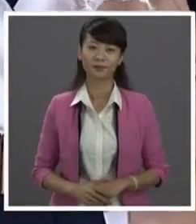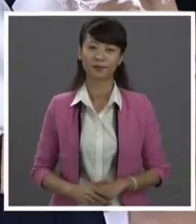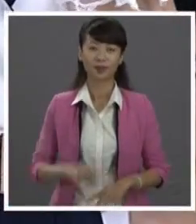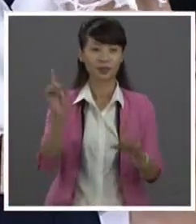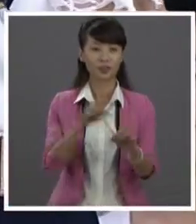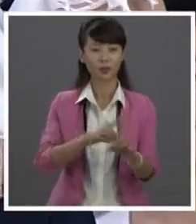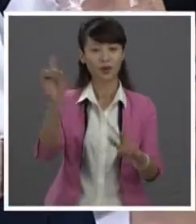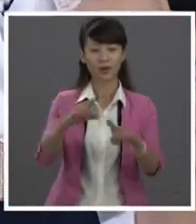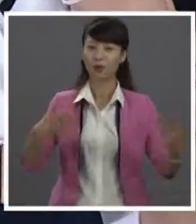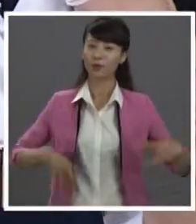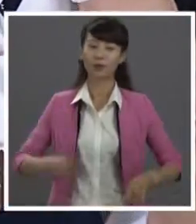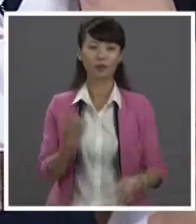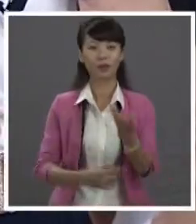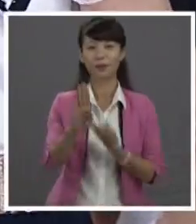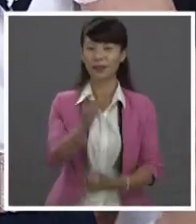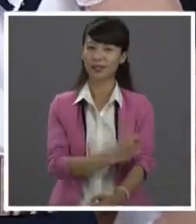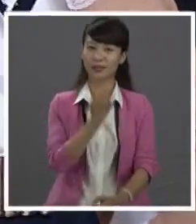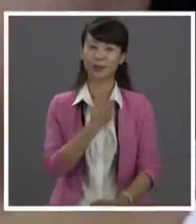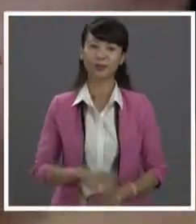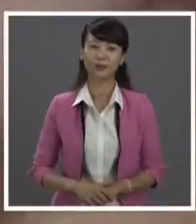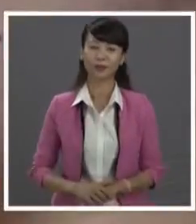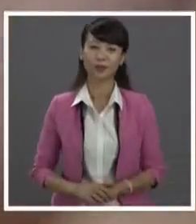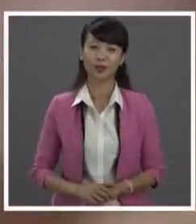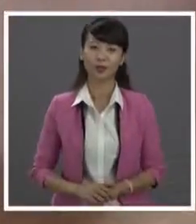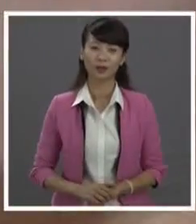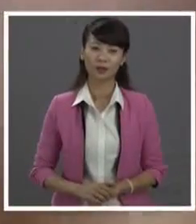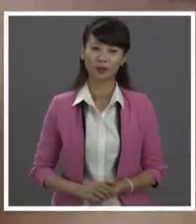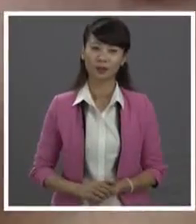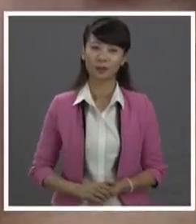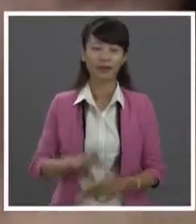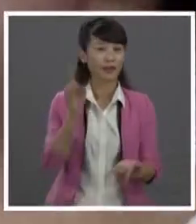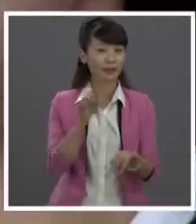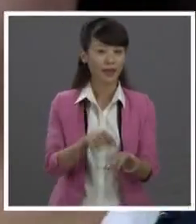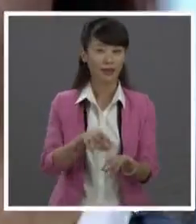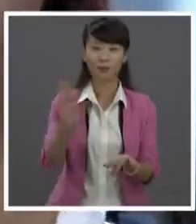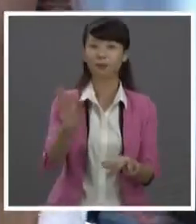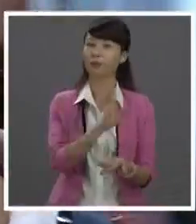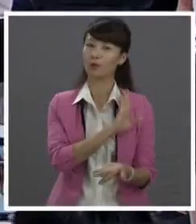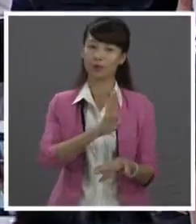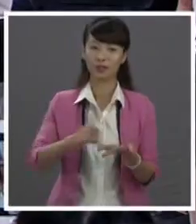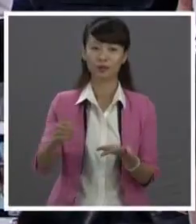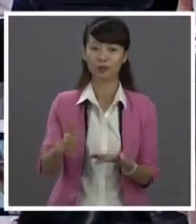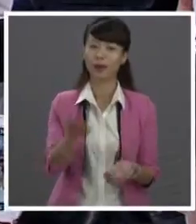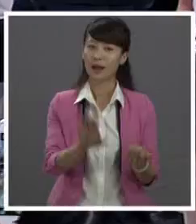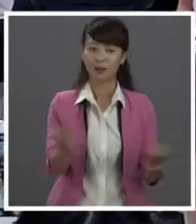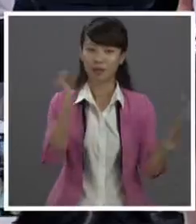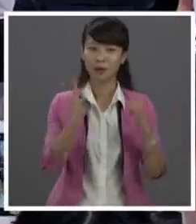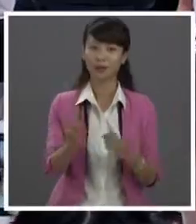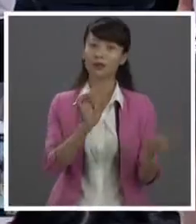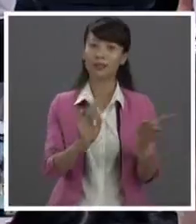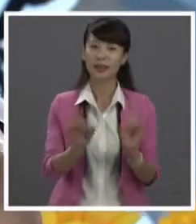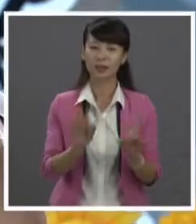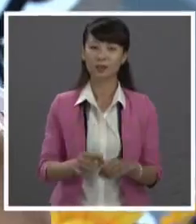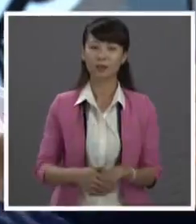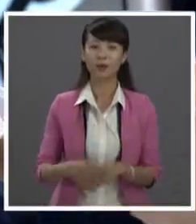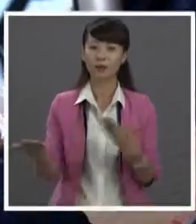苦。 对，因为如果我们的点给的不够清楚的话，孩子们找不到那个节奏。而如果我们需要点的话，就必须要用力。 看我的肌